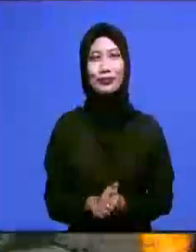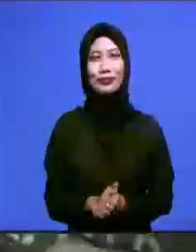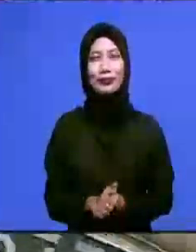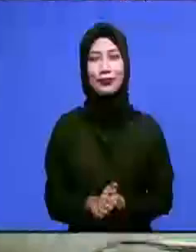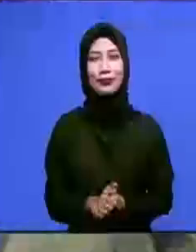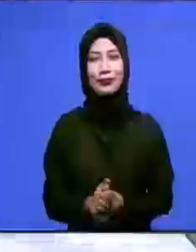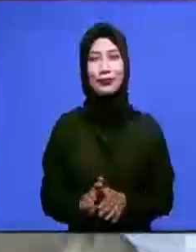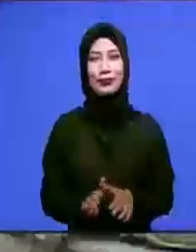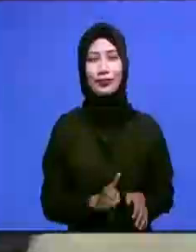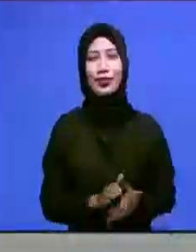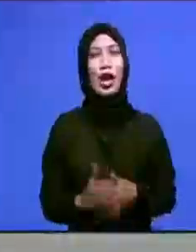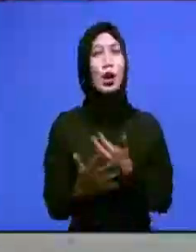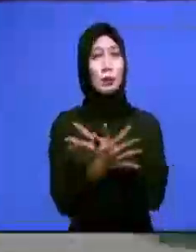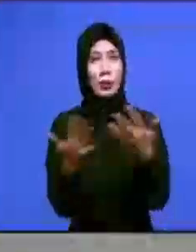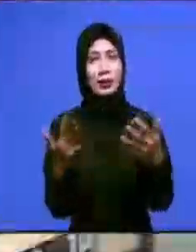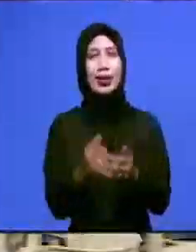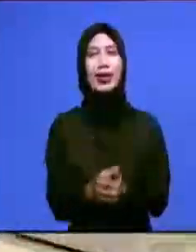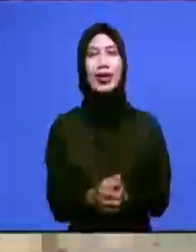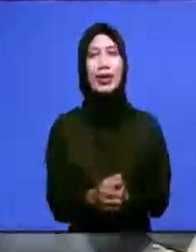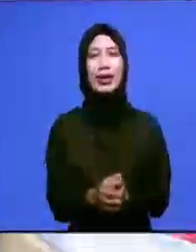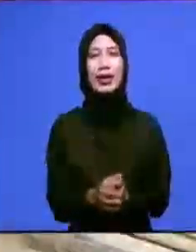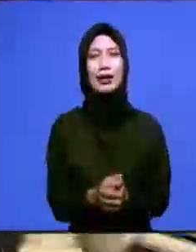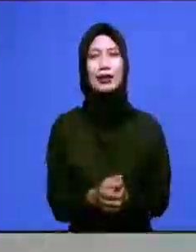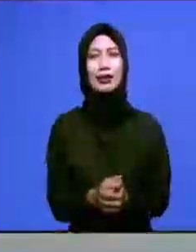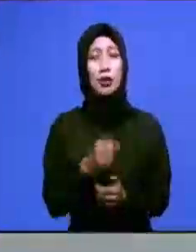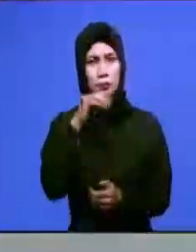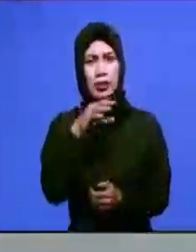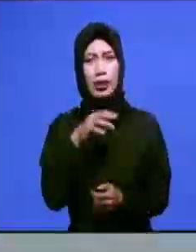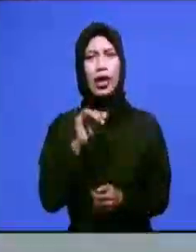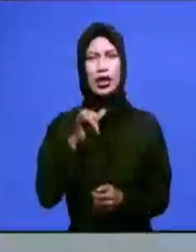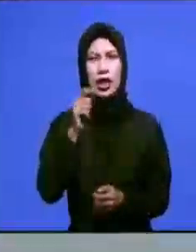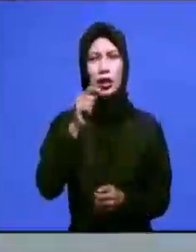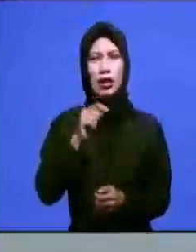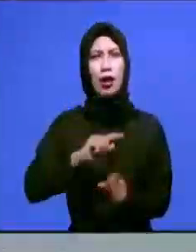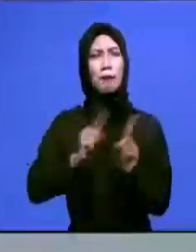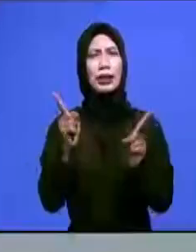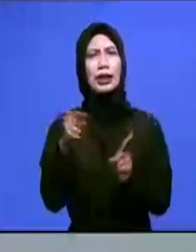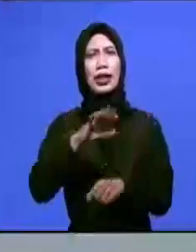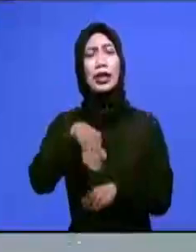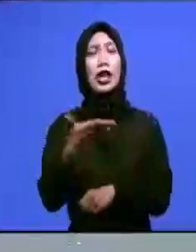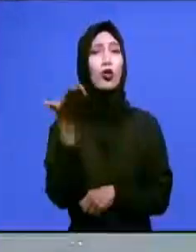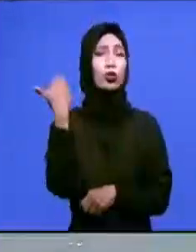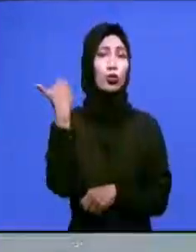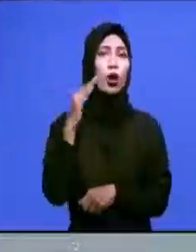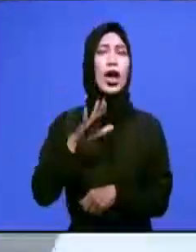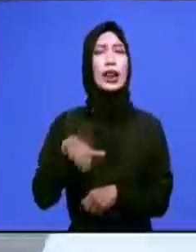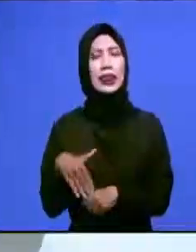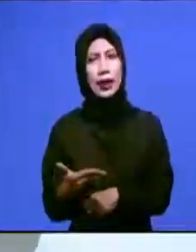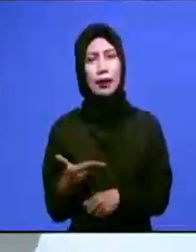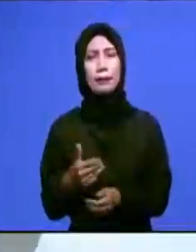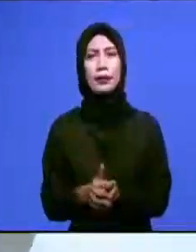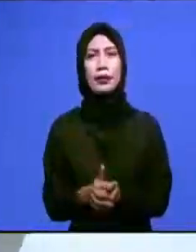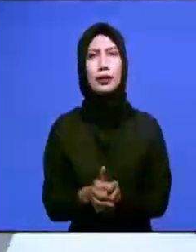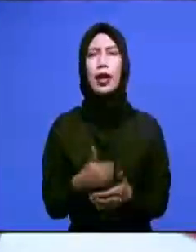Warga menilai perayaan HUT RI ke-75 tahun ini memang berbeda dengan tahun sebelumnya. Meski demikian, warga tidak keberatan bila